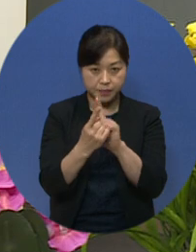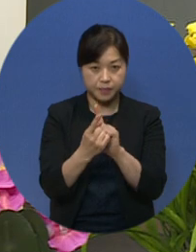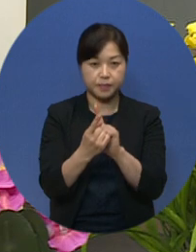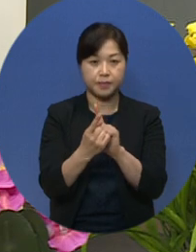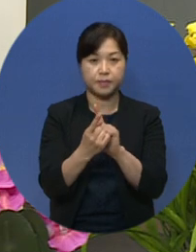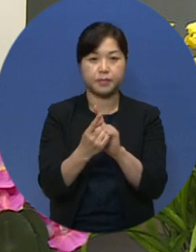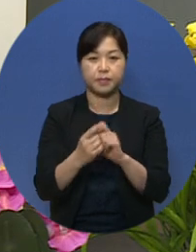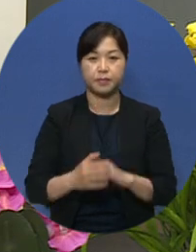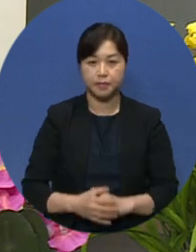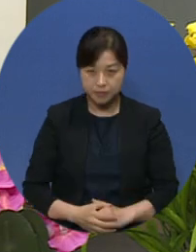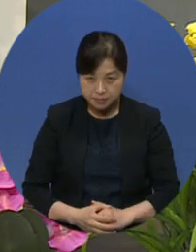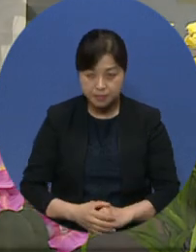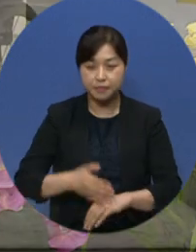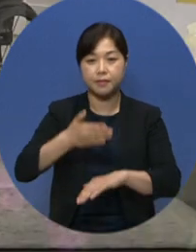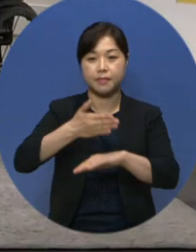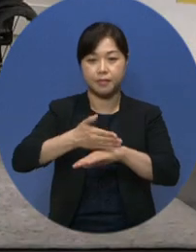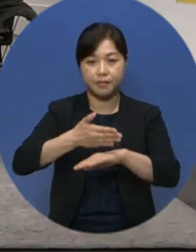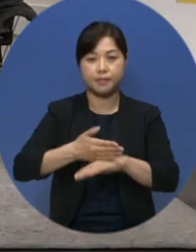감사합니다